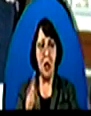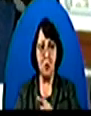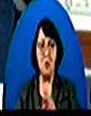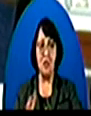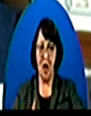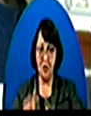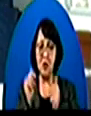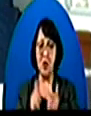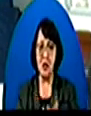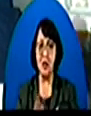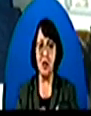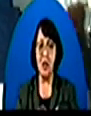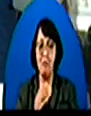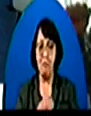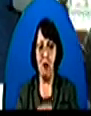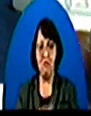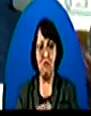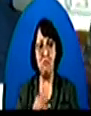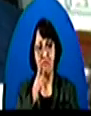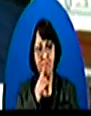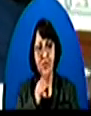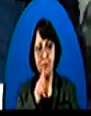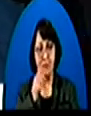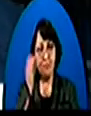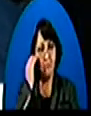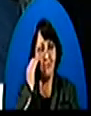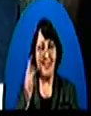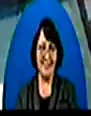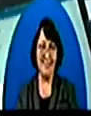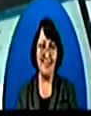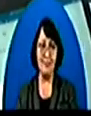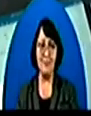гэдгийг бид нар тас энэ сануулж байгаа юм аа.